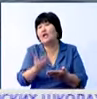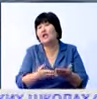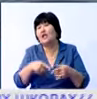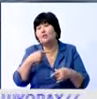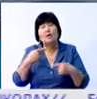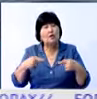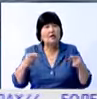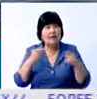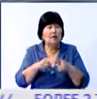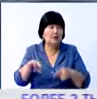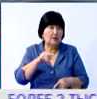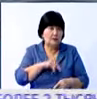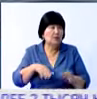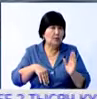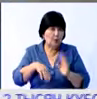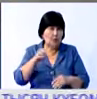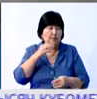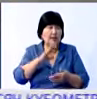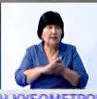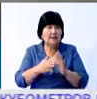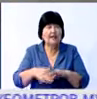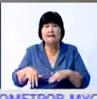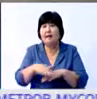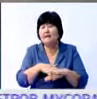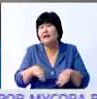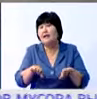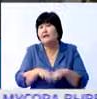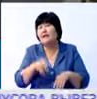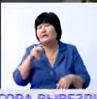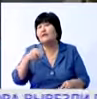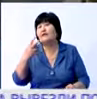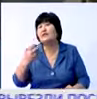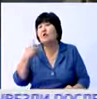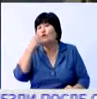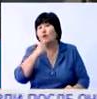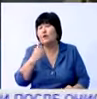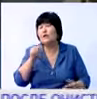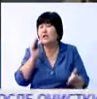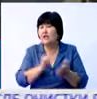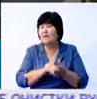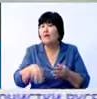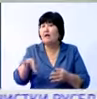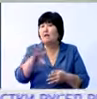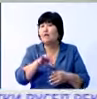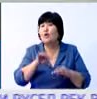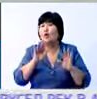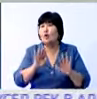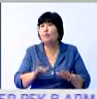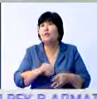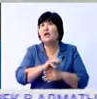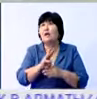по главе угла всей этой работы улучшение благосостояния населения так до 2020 года намечено в серый зеленый пункт региона